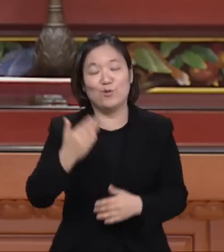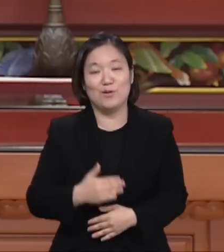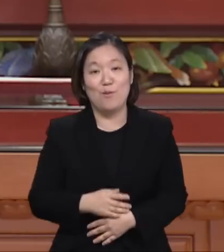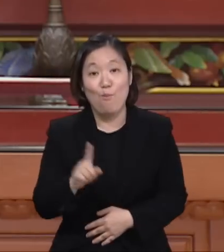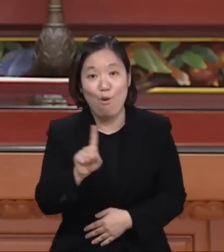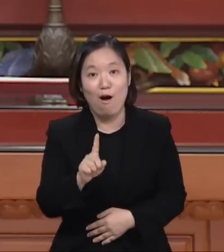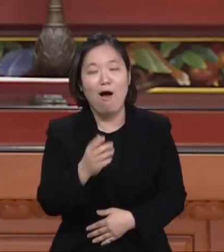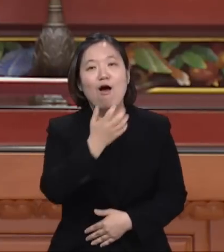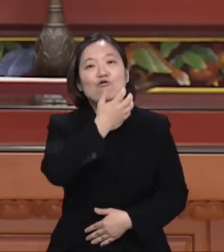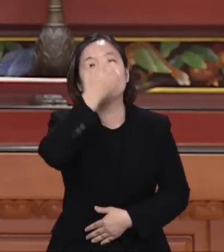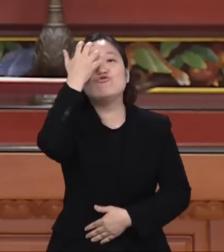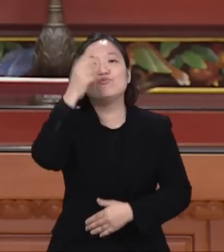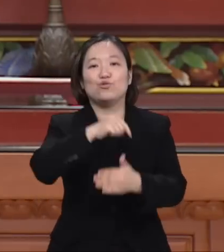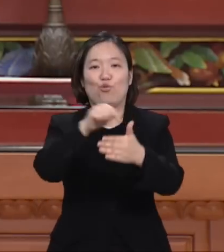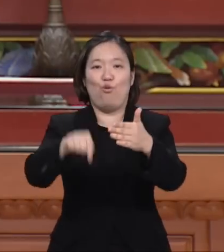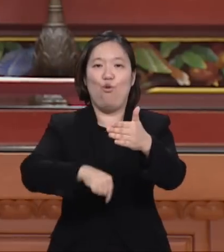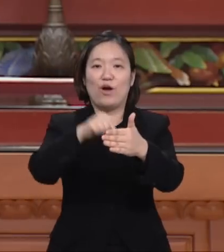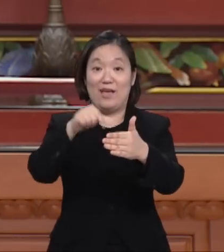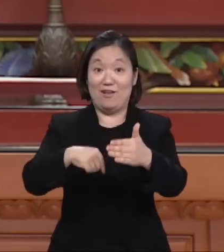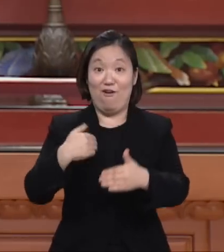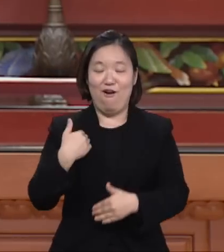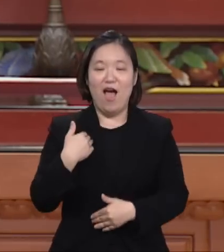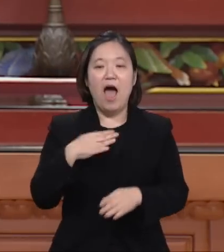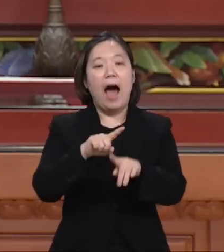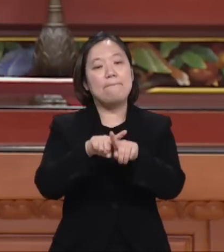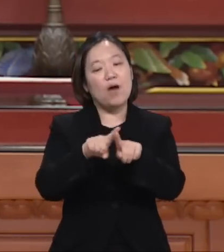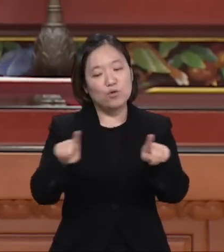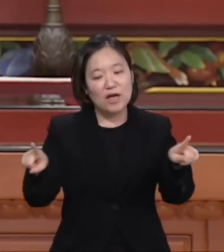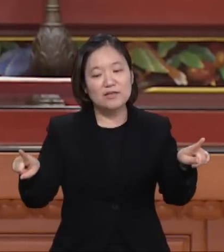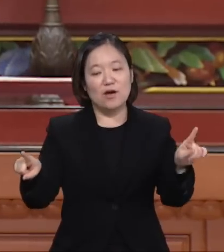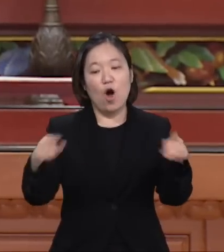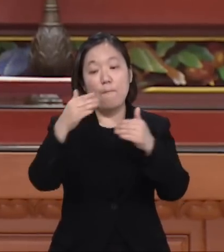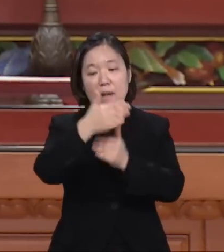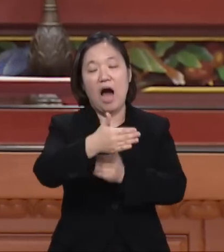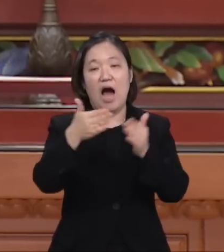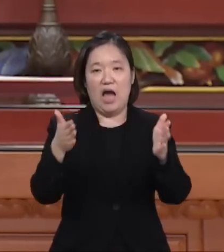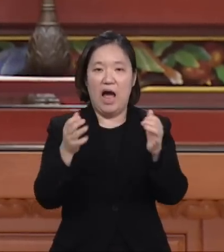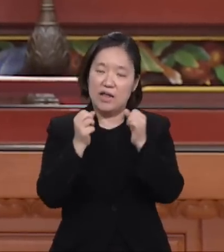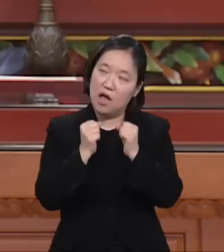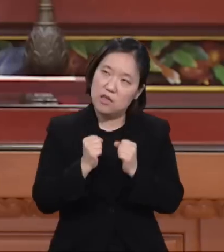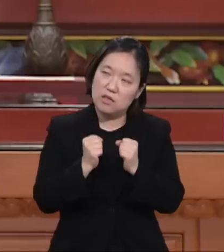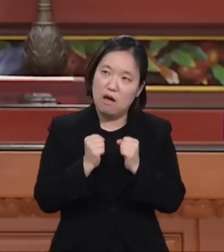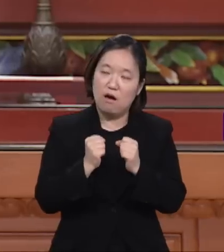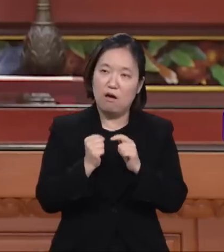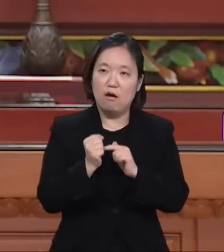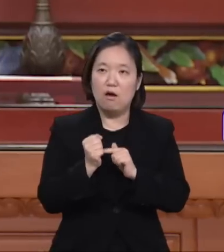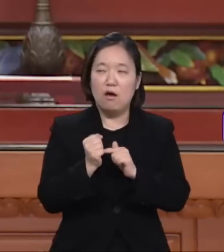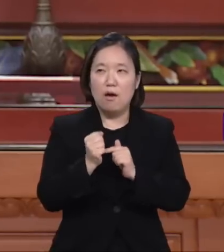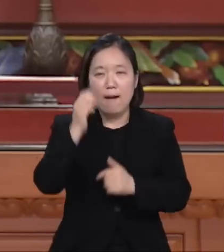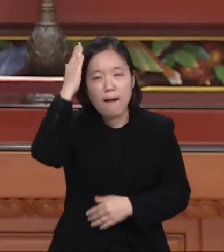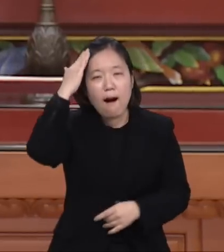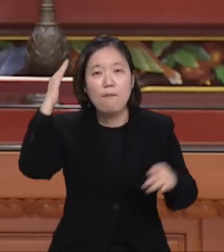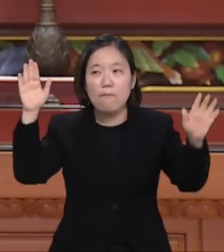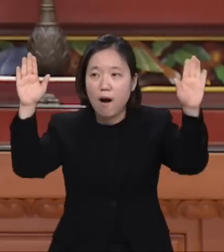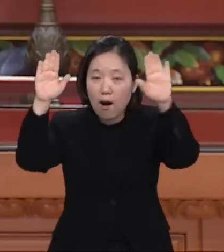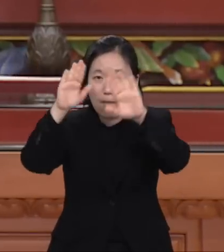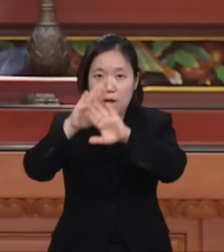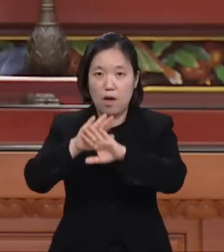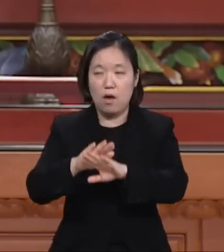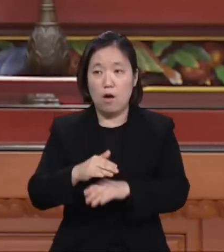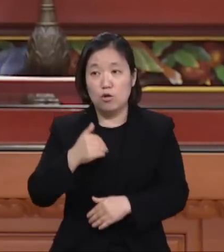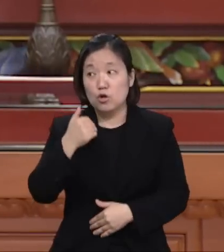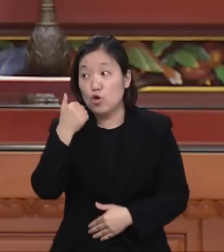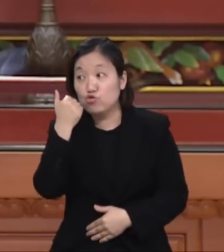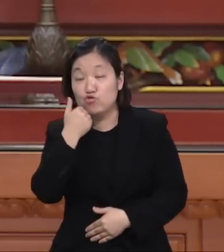꿈에서 평상시처럼 자기가 이렇게 이제 방 안에 있는데 늦은 밤에 누가